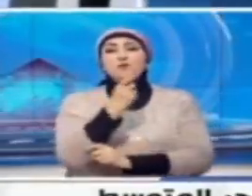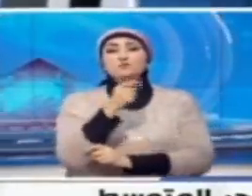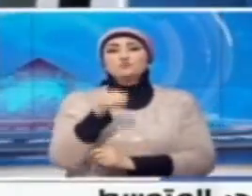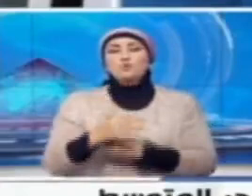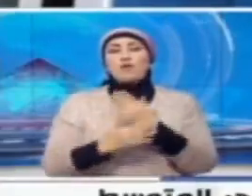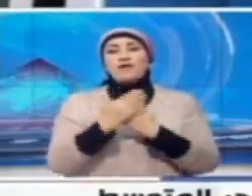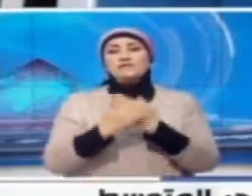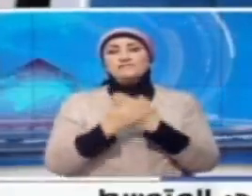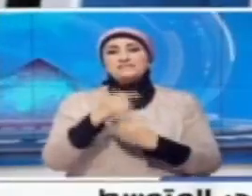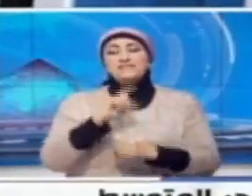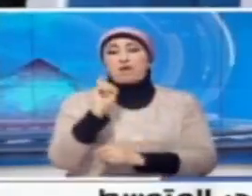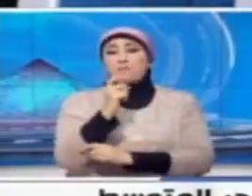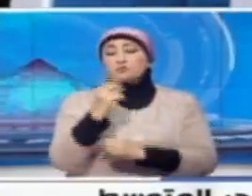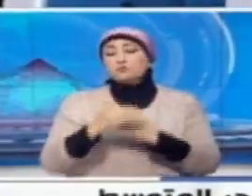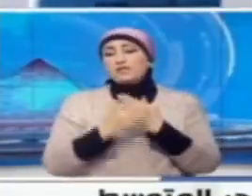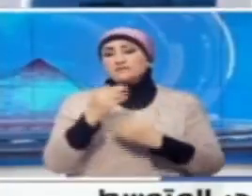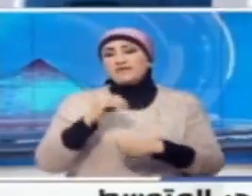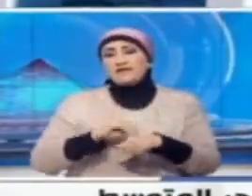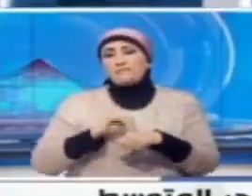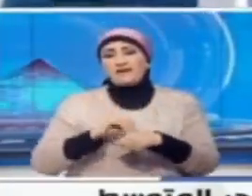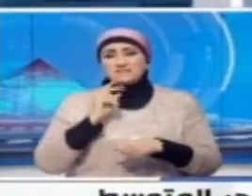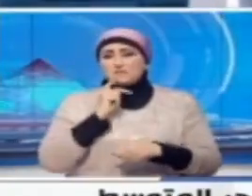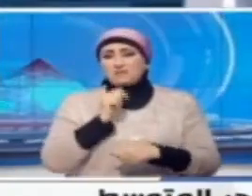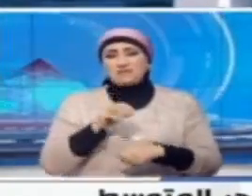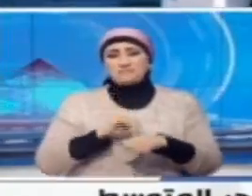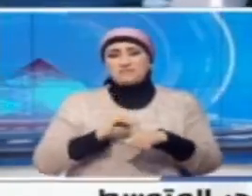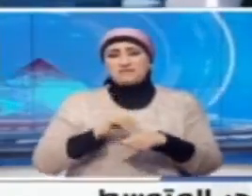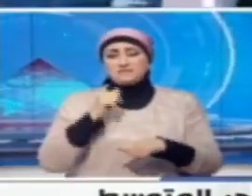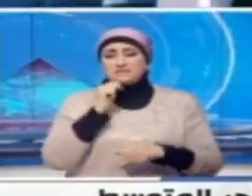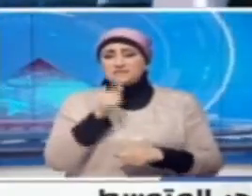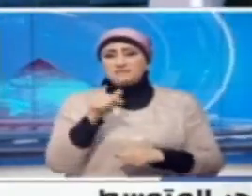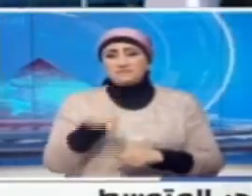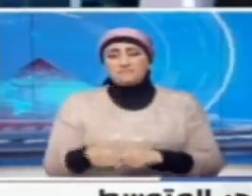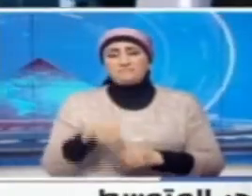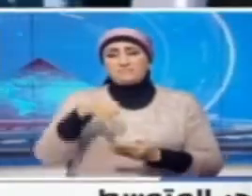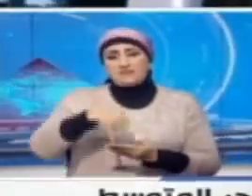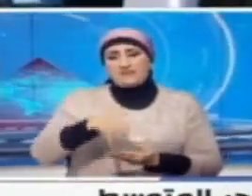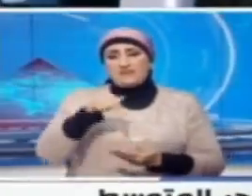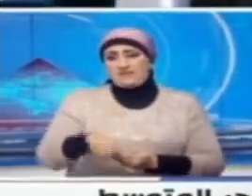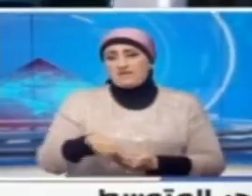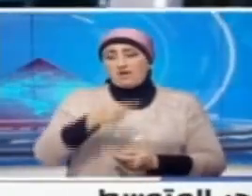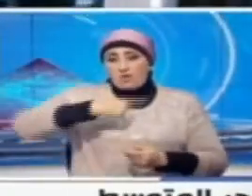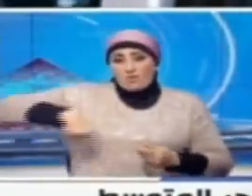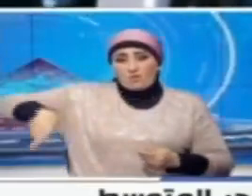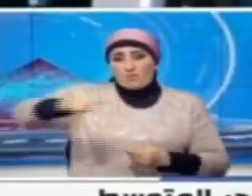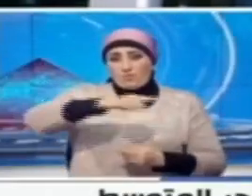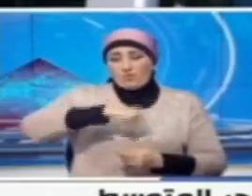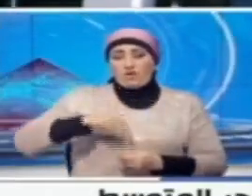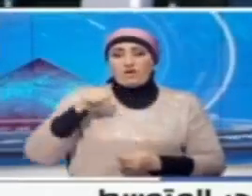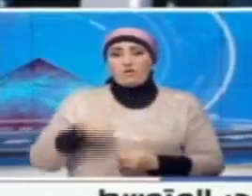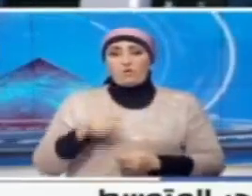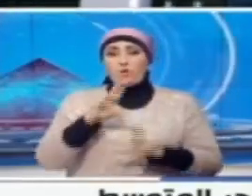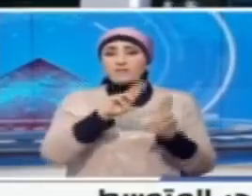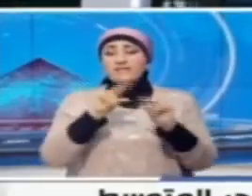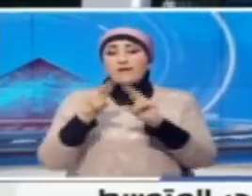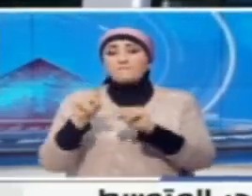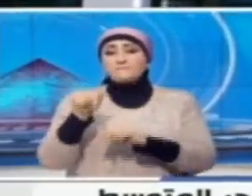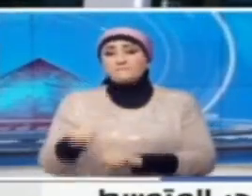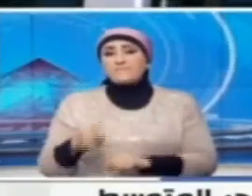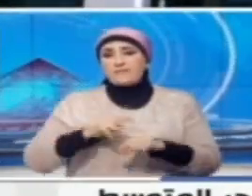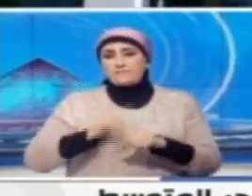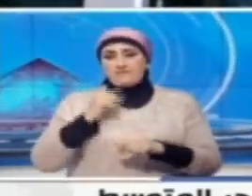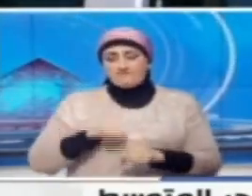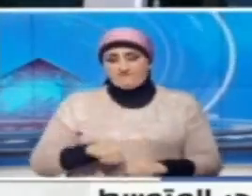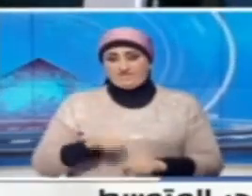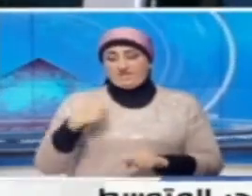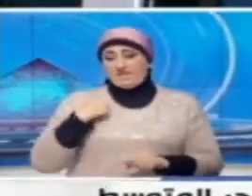تكنولوجي يوفر خدمة طبية متميزة لقاطن المدينة ومحيطها، وهو يتواكب أيضا مع توجهات